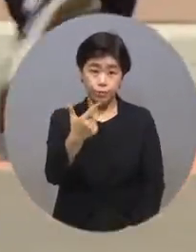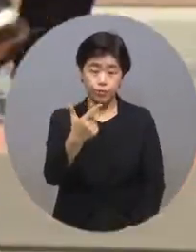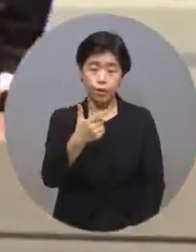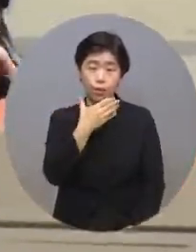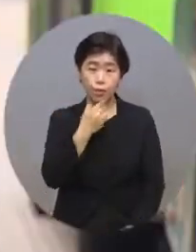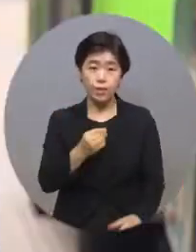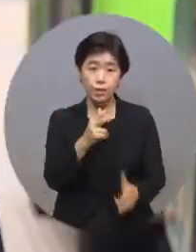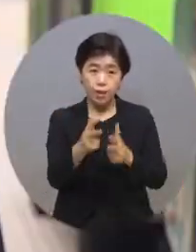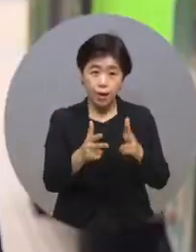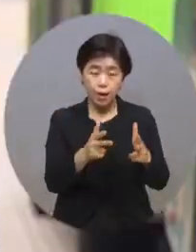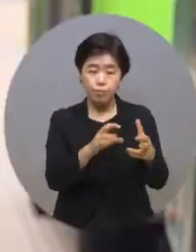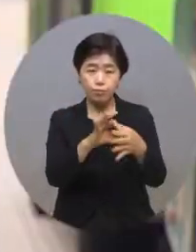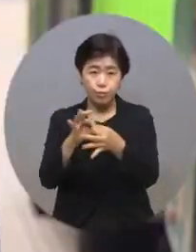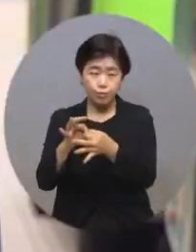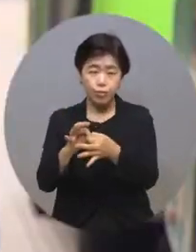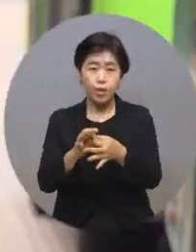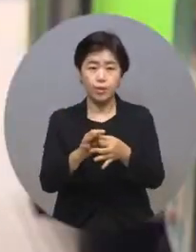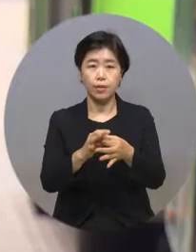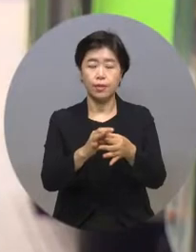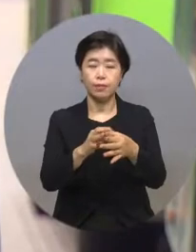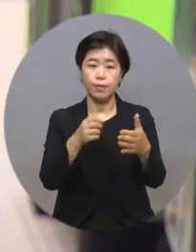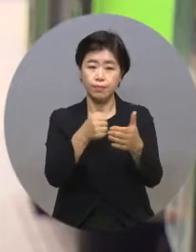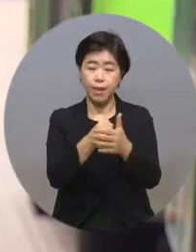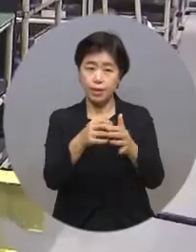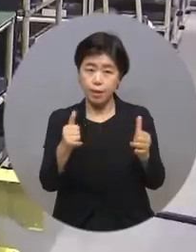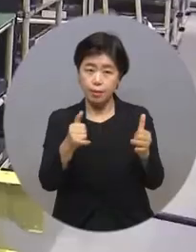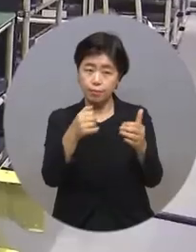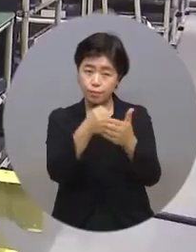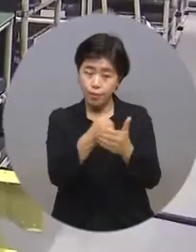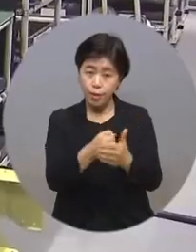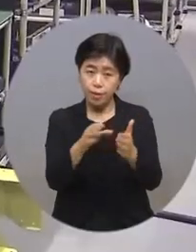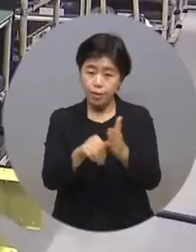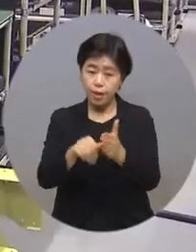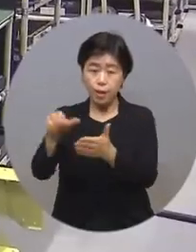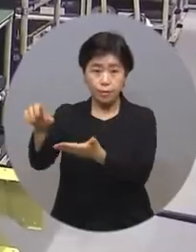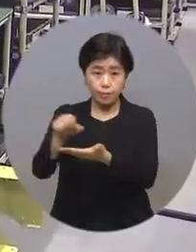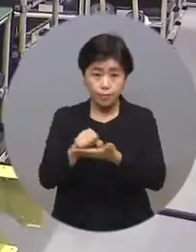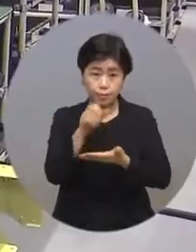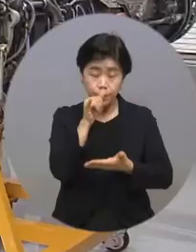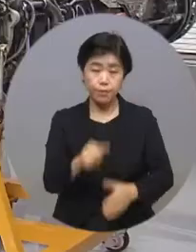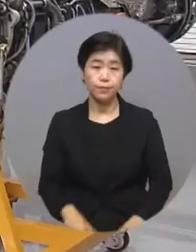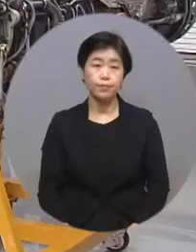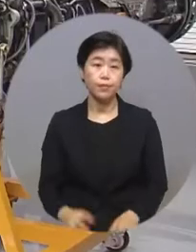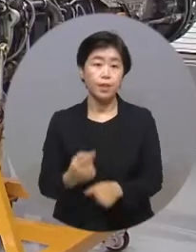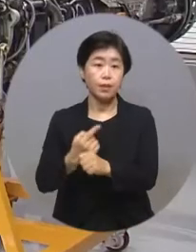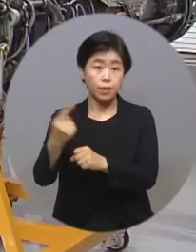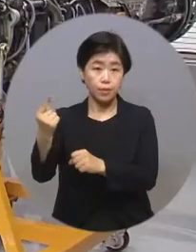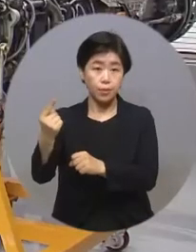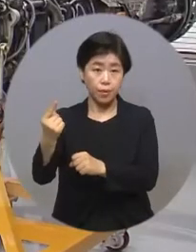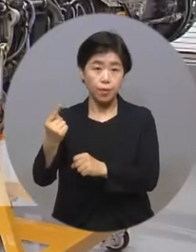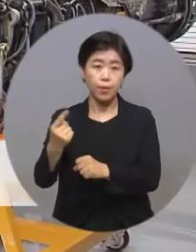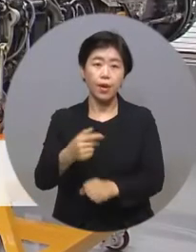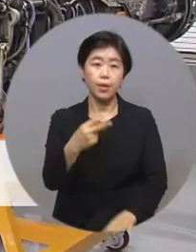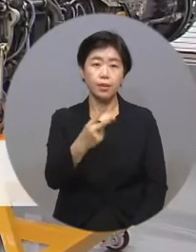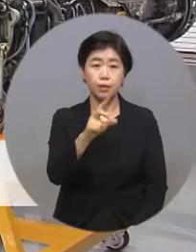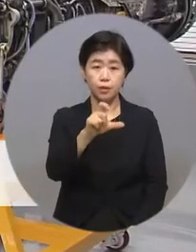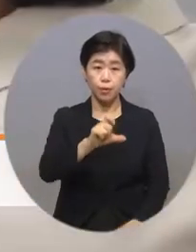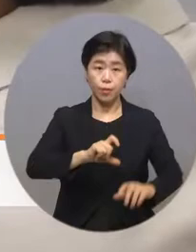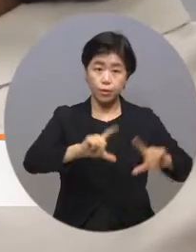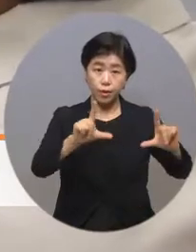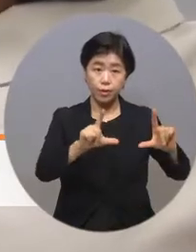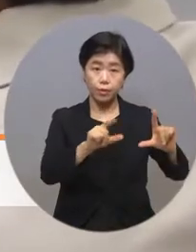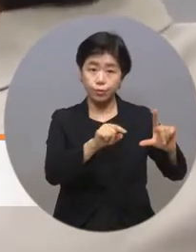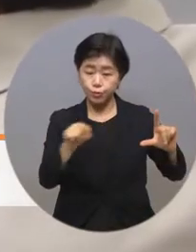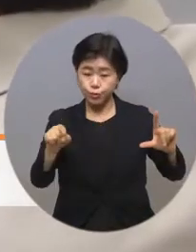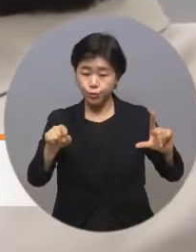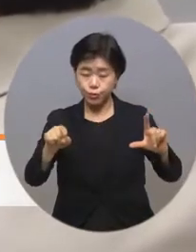복지사업의 수급자 선정 기준 등으로 활용되고 있습니다. 내년도 기준 중위소득은 맞춤형 급여 체계로 전환된 2015년